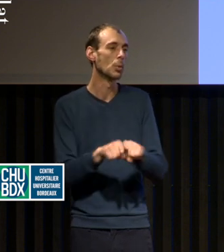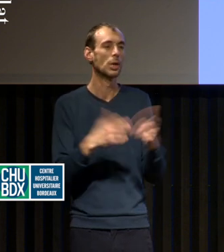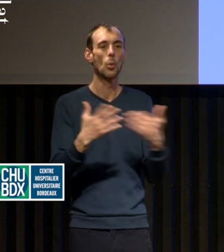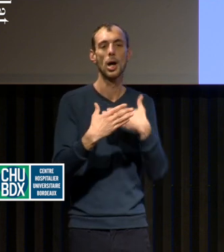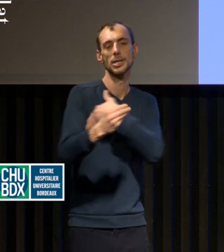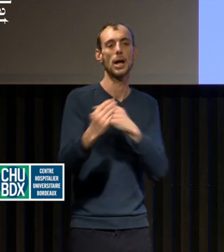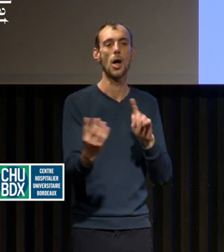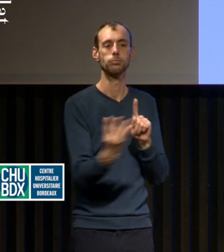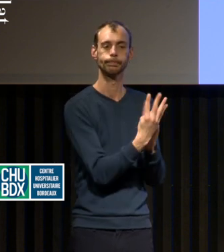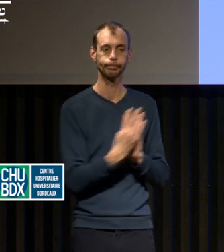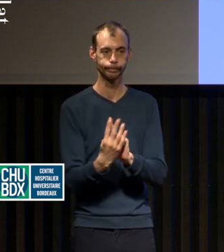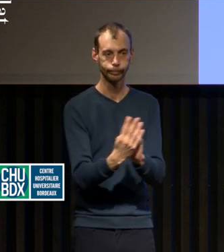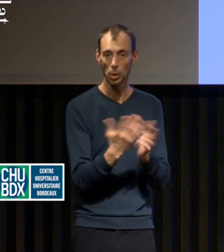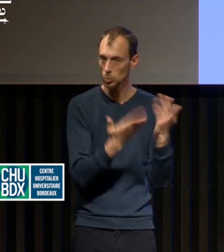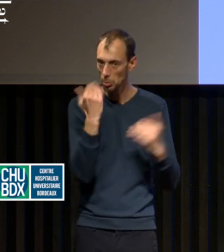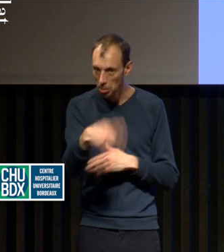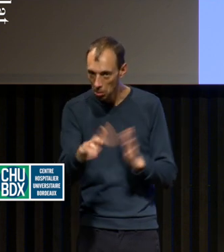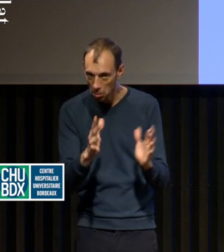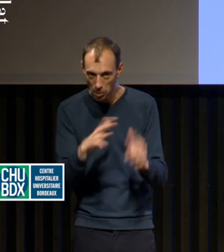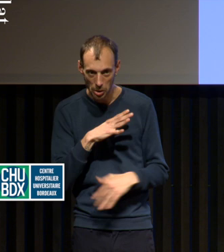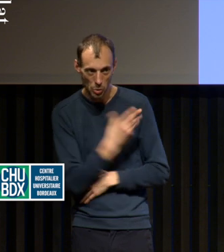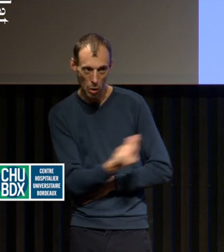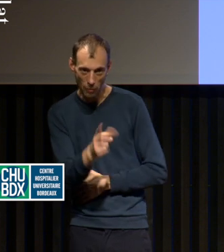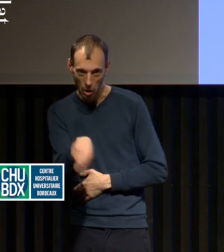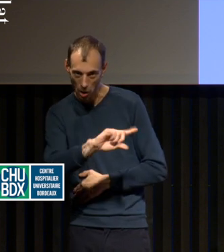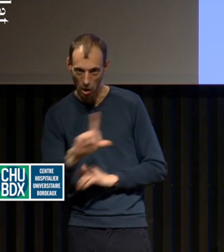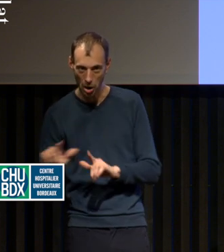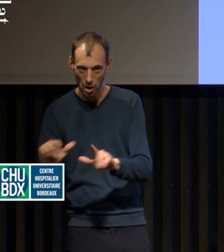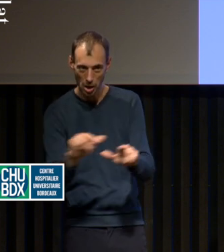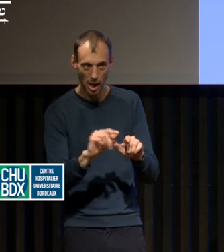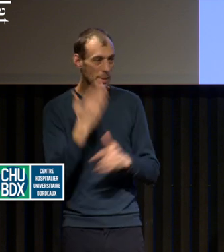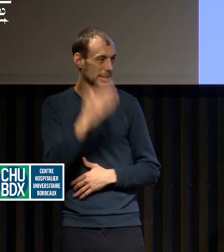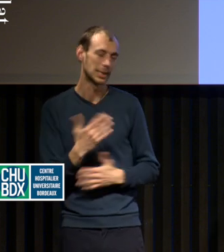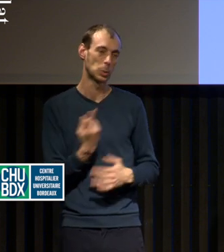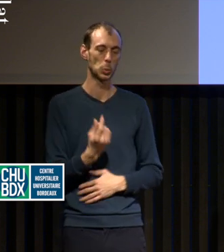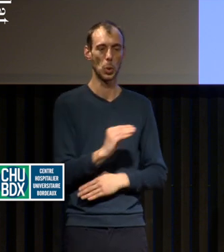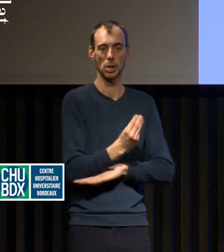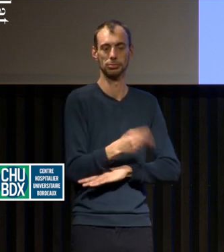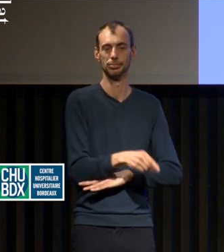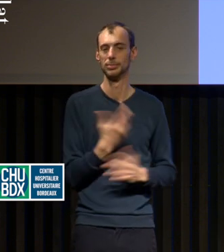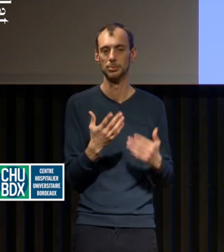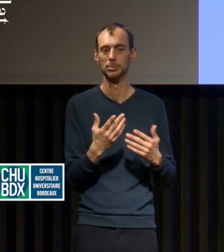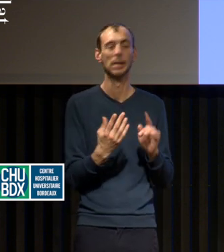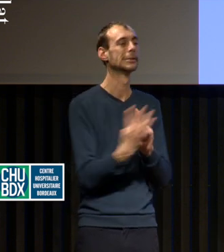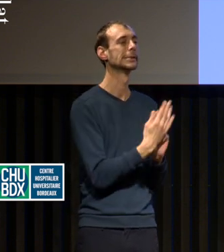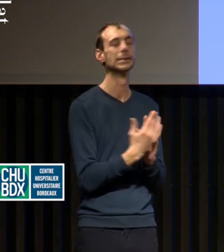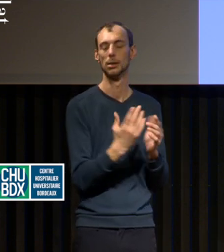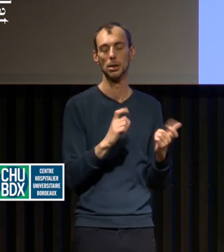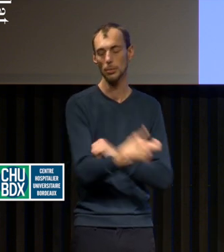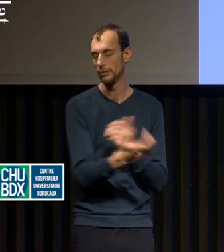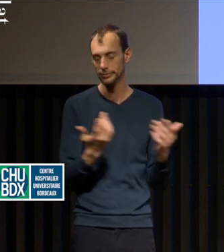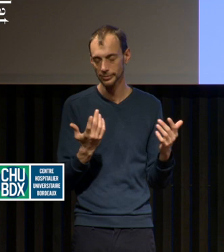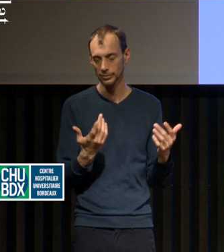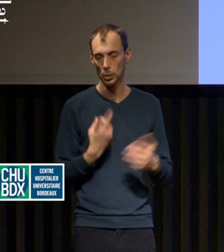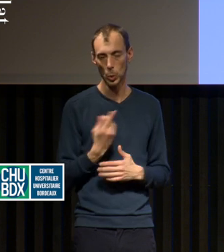enfants en bas âge dans leur environnement proche, mais c'est vrai qu'un enfant qui rencontre le monde extérieur, il est malade. Il a sans arrêt une gastro, une